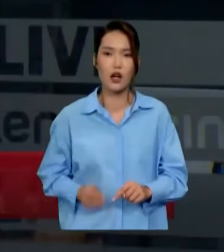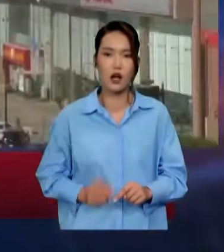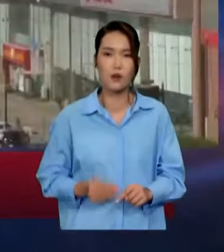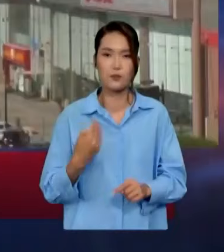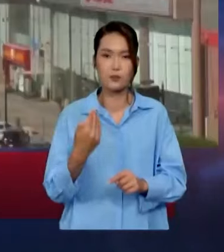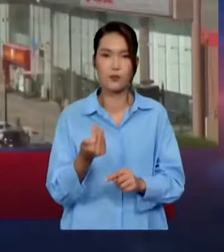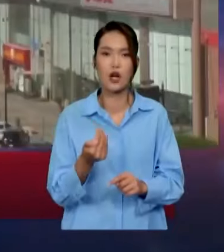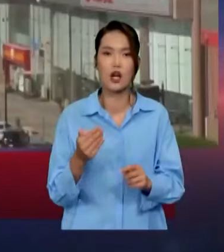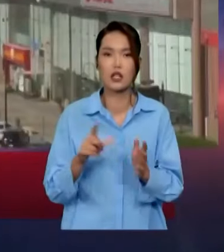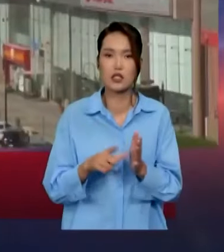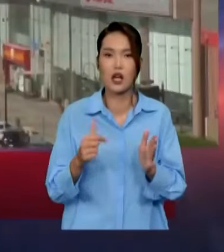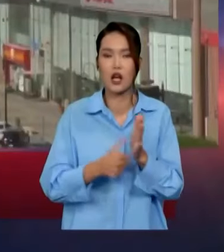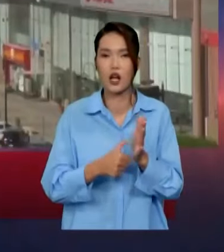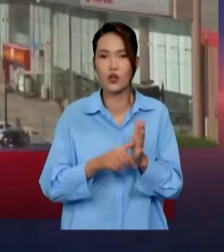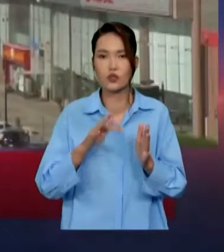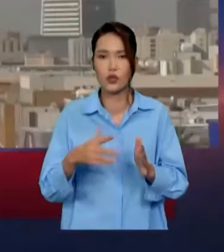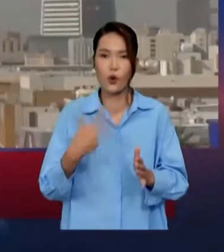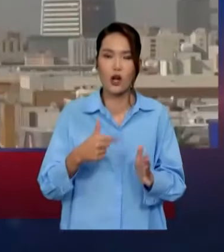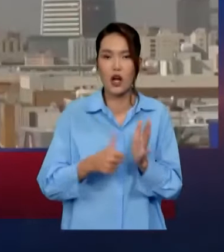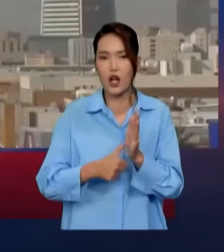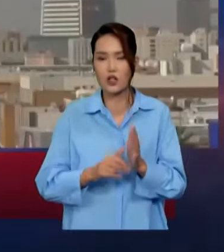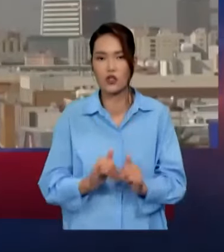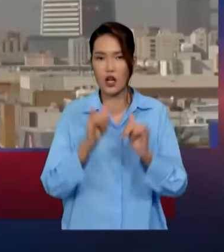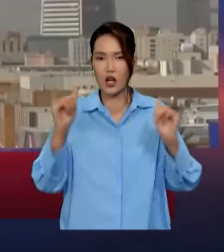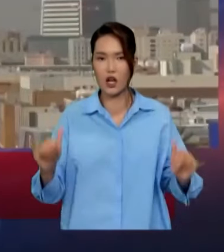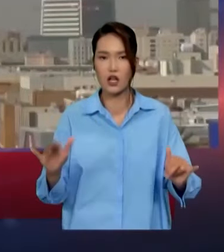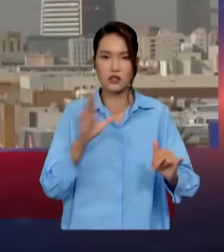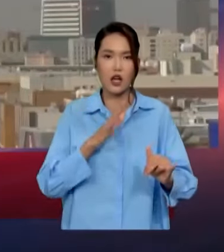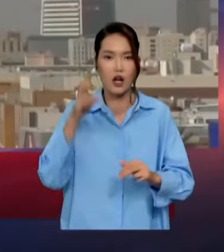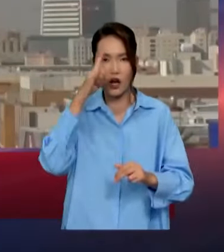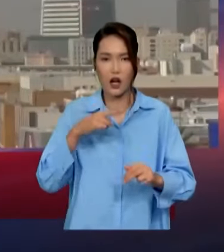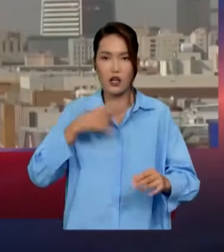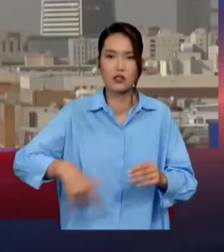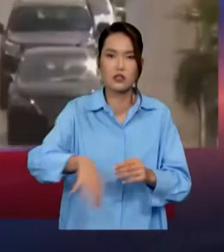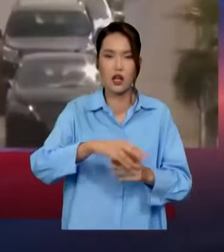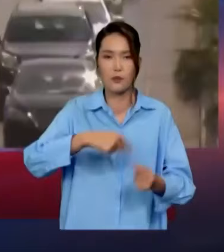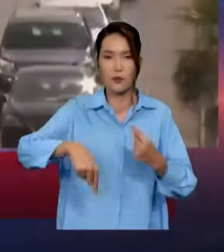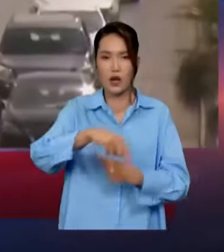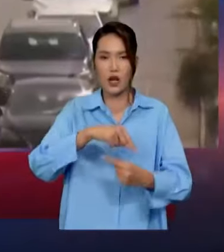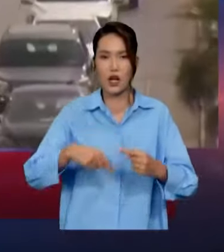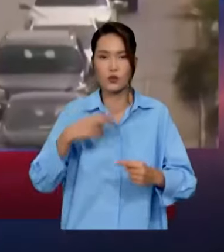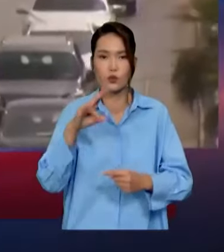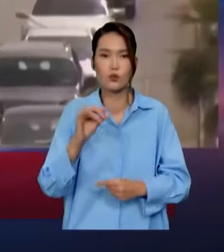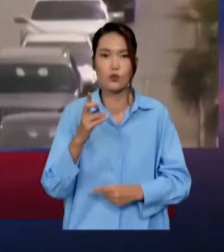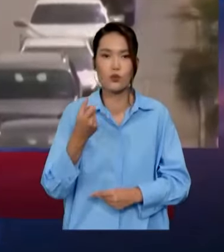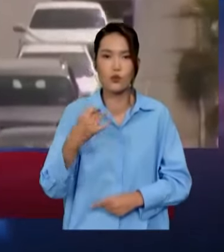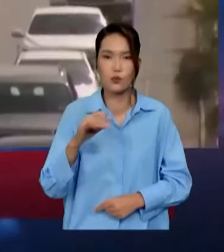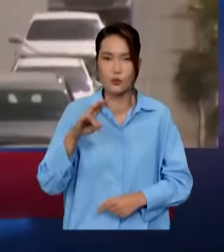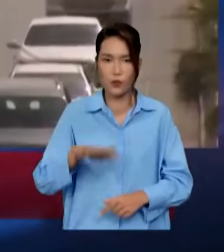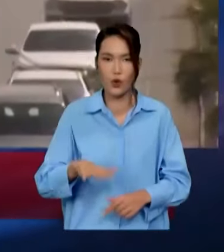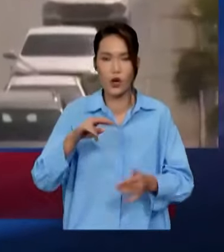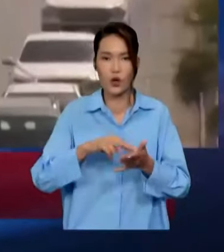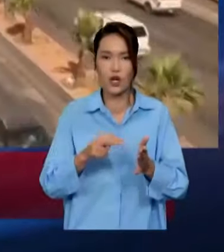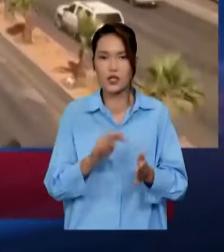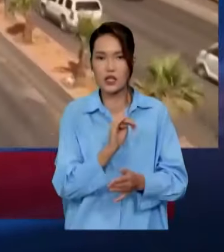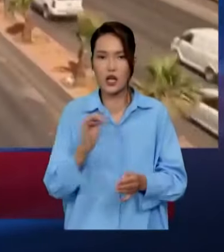саны 30-дан 600-ге дейін артқан. Әрі Қазақстан аймақтағы барлық кәсіпкердің басын біріктіретін Дубай Чемберс ұйымына